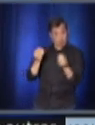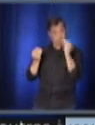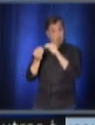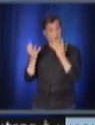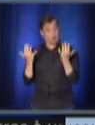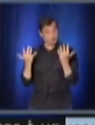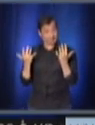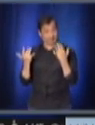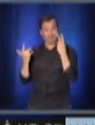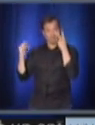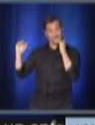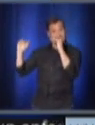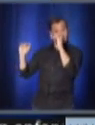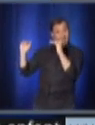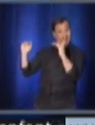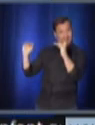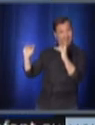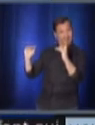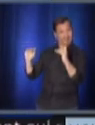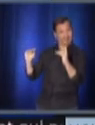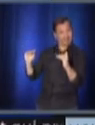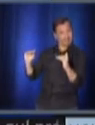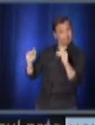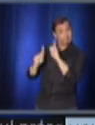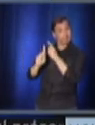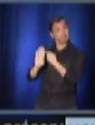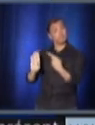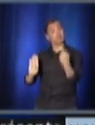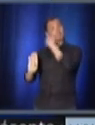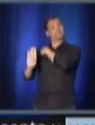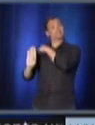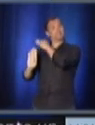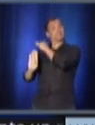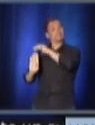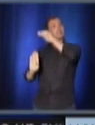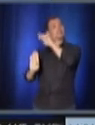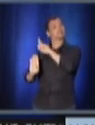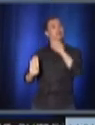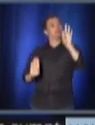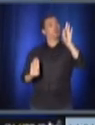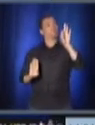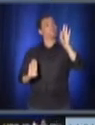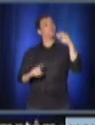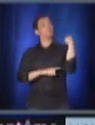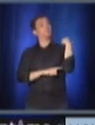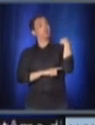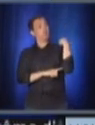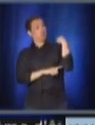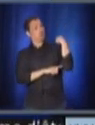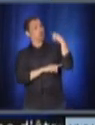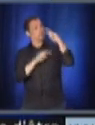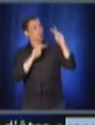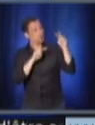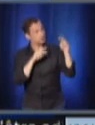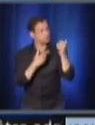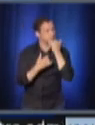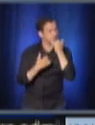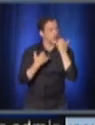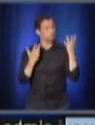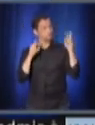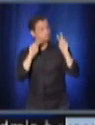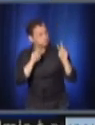bonne tendance, mais on a vu quand même une augmentation cette semaine à 109. On va regarder ça de très près.